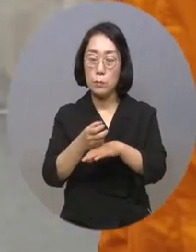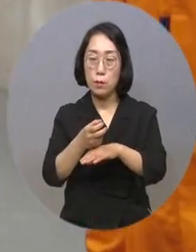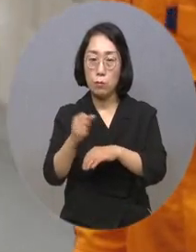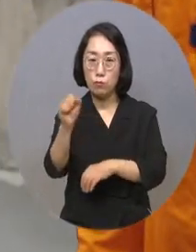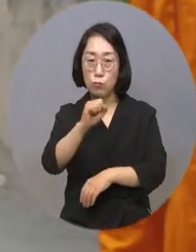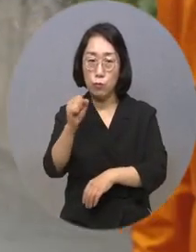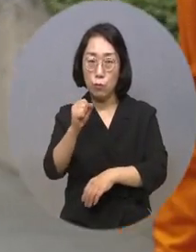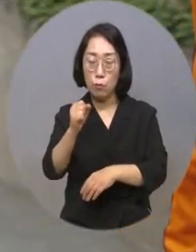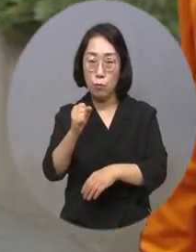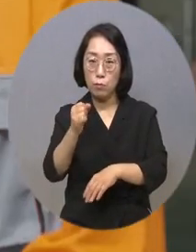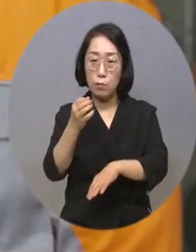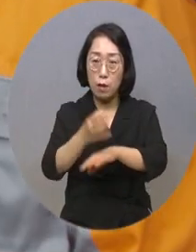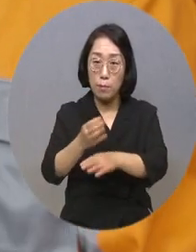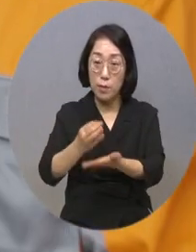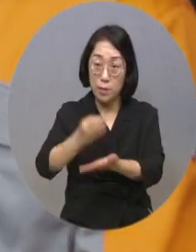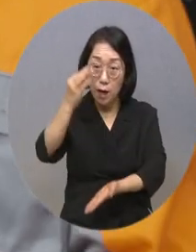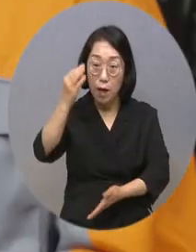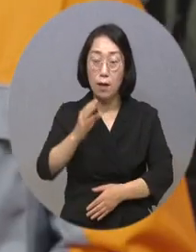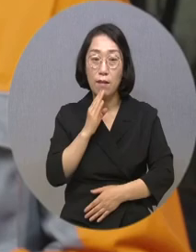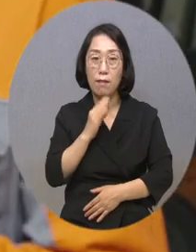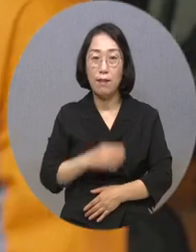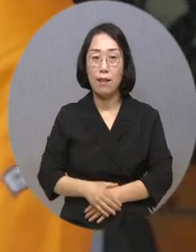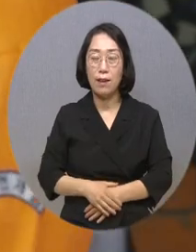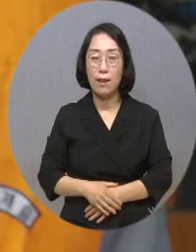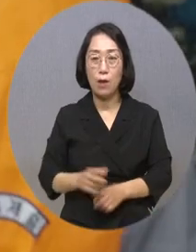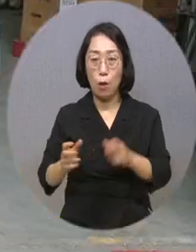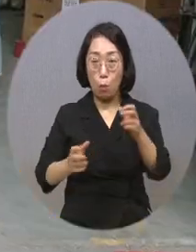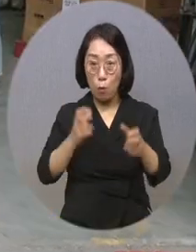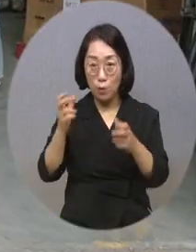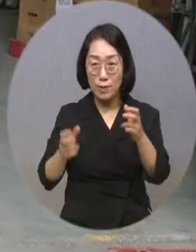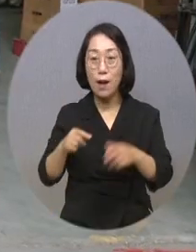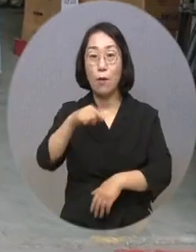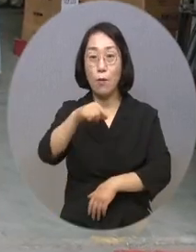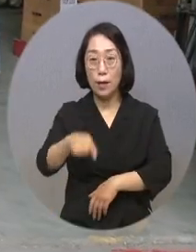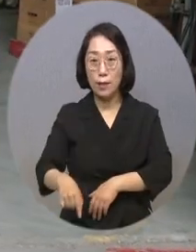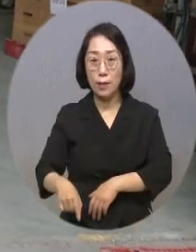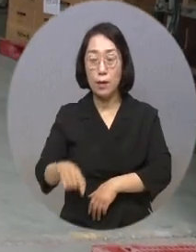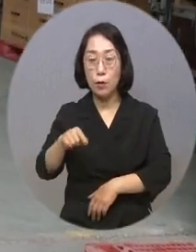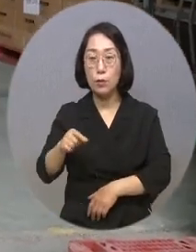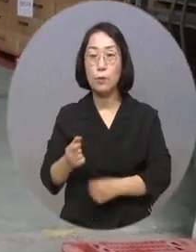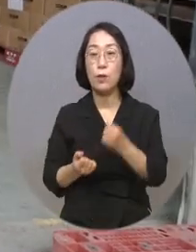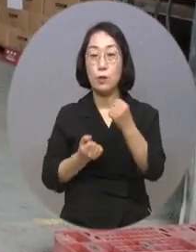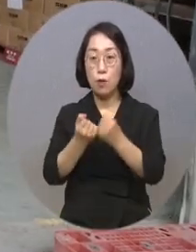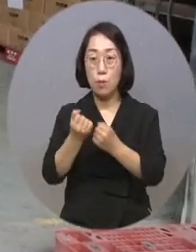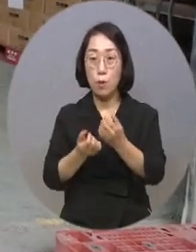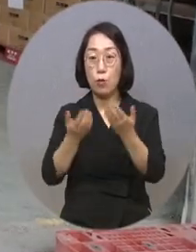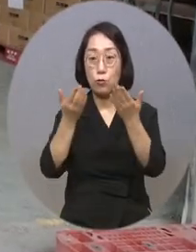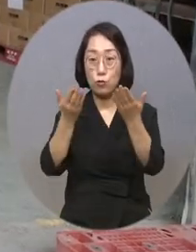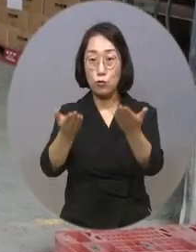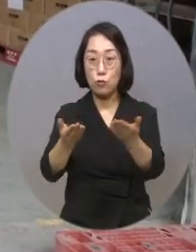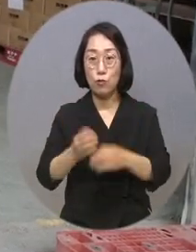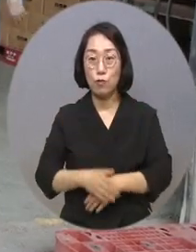저는 못 살 것 같은데. 자, 저희 이제 양파 공장에 입구에 들어섰는데 여기서부터 설명은 저희